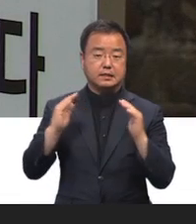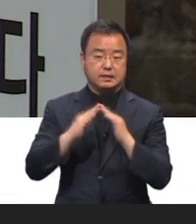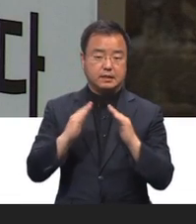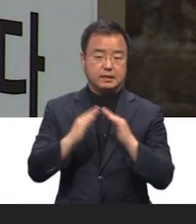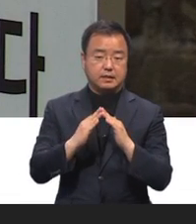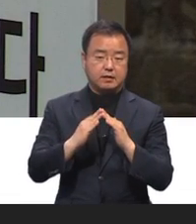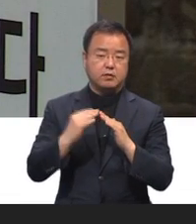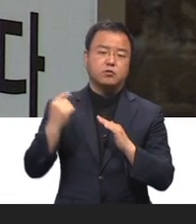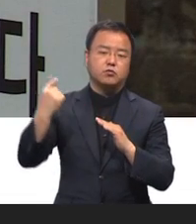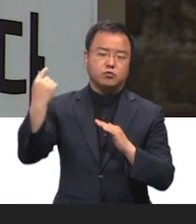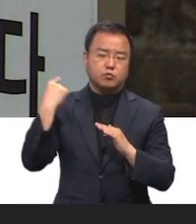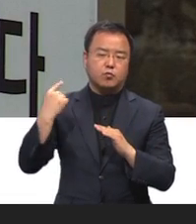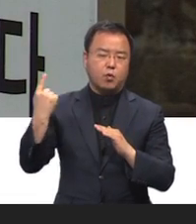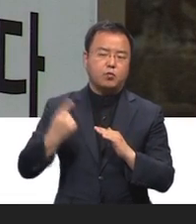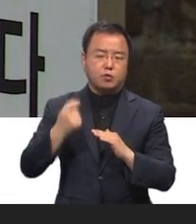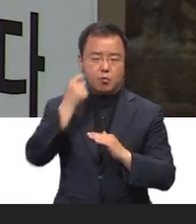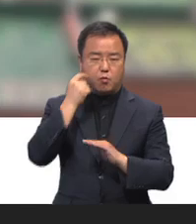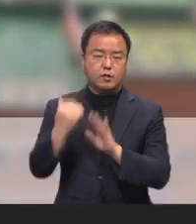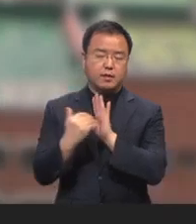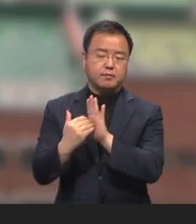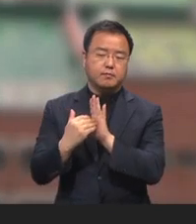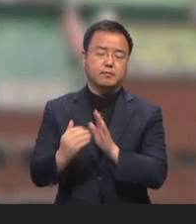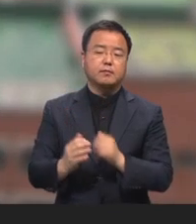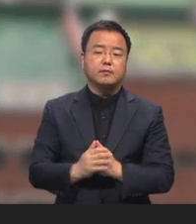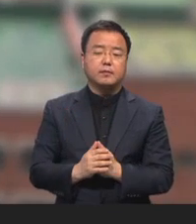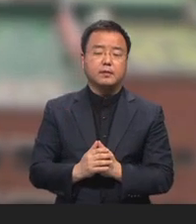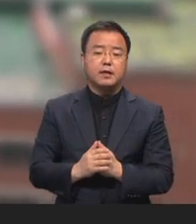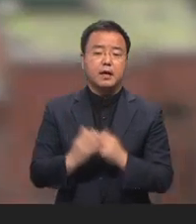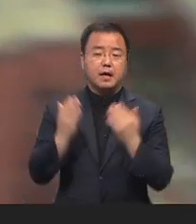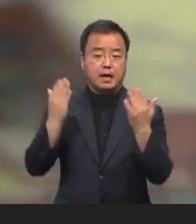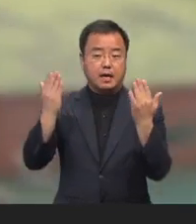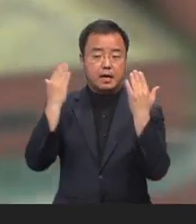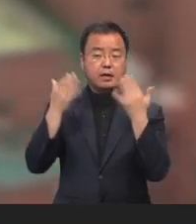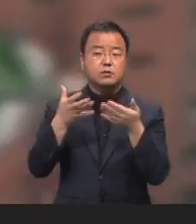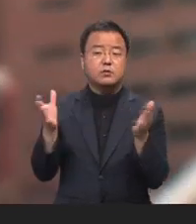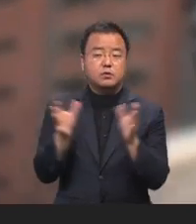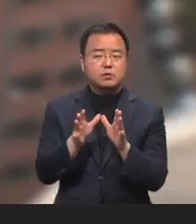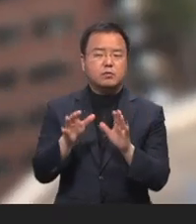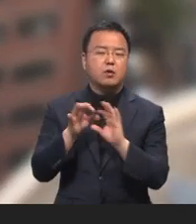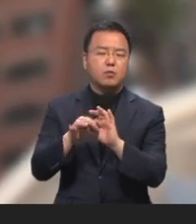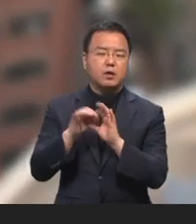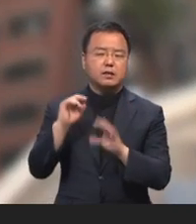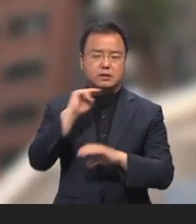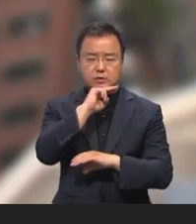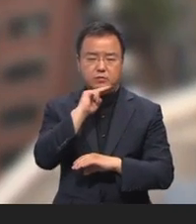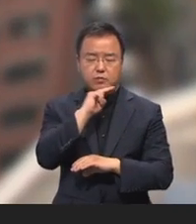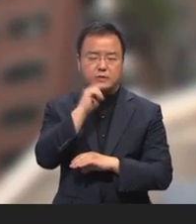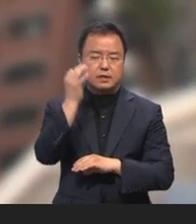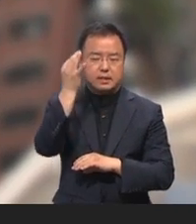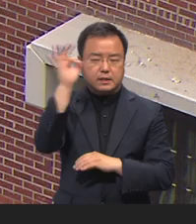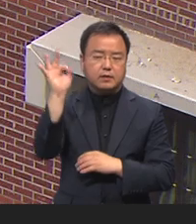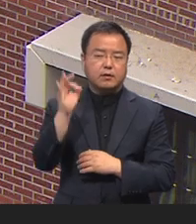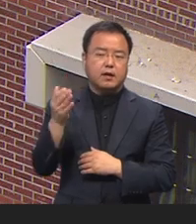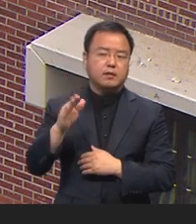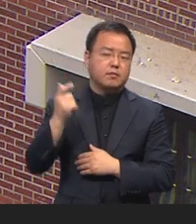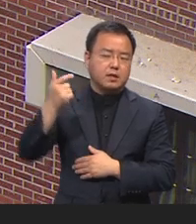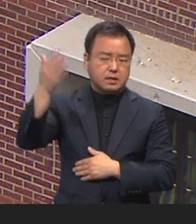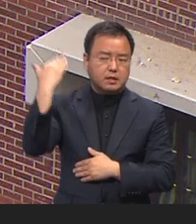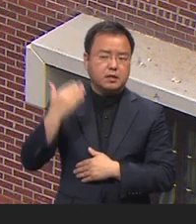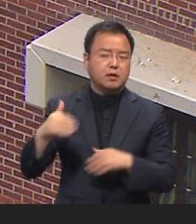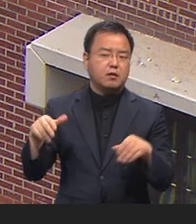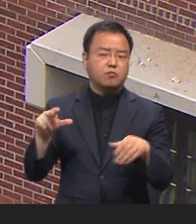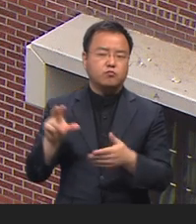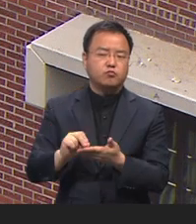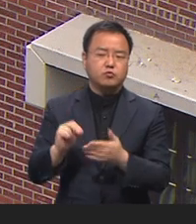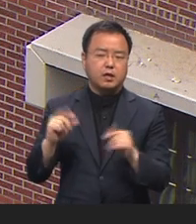사람을 품사 하고 학교 측은 관련 의혹들을 인정하면서도 과거에는 문제가 될 일이 아니었다